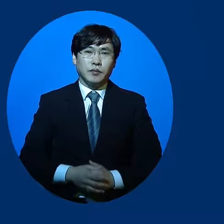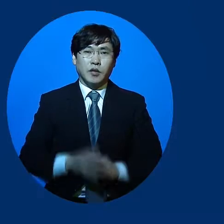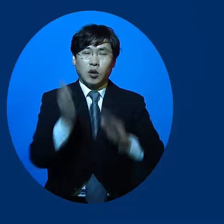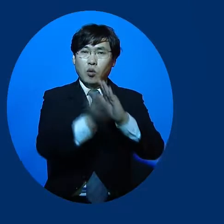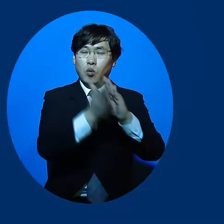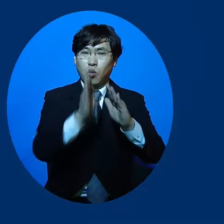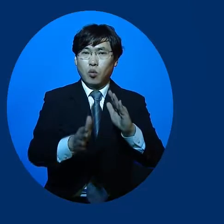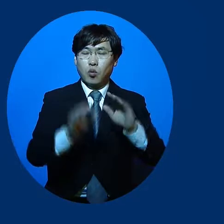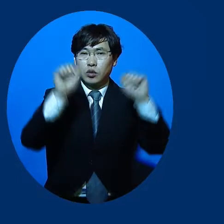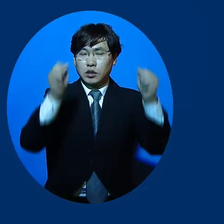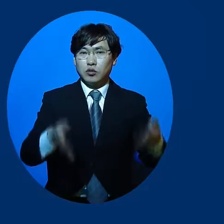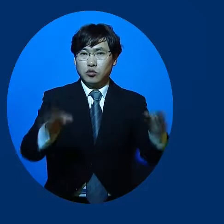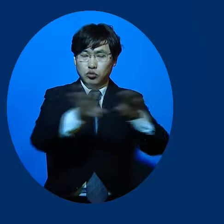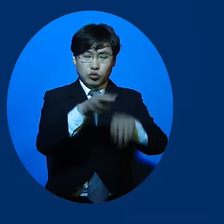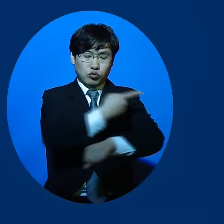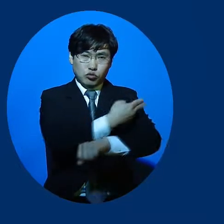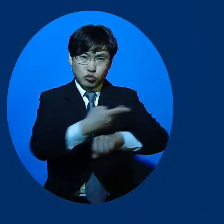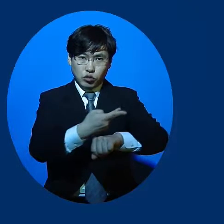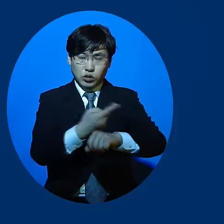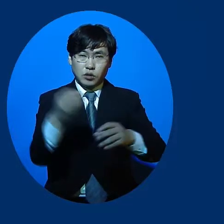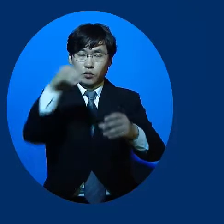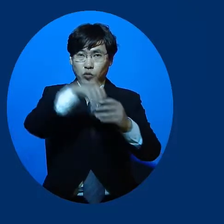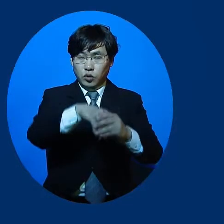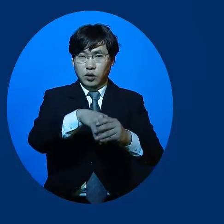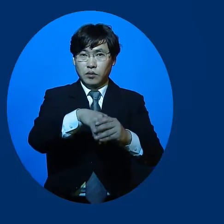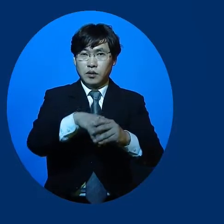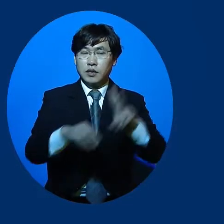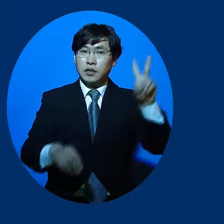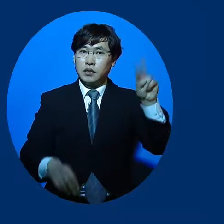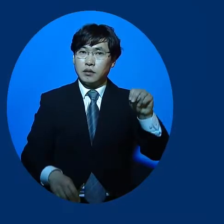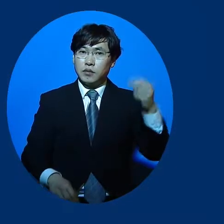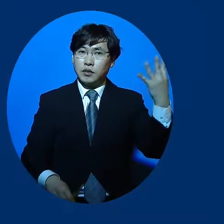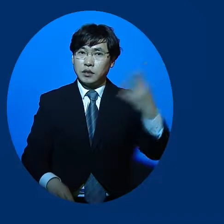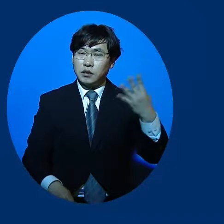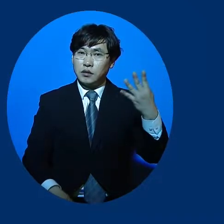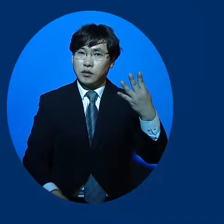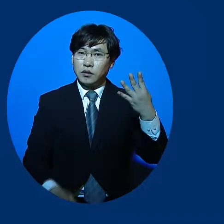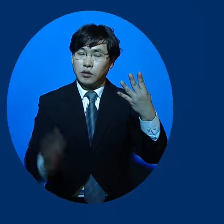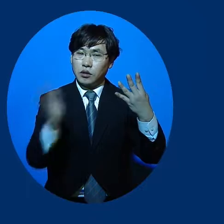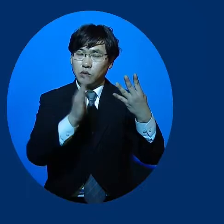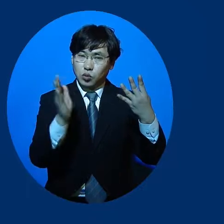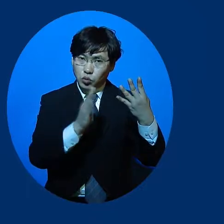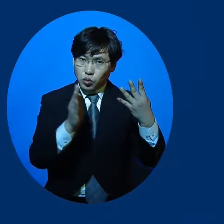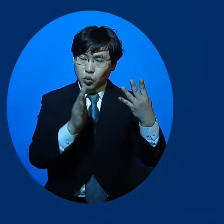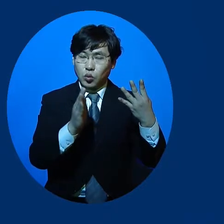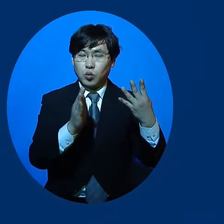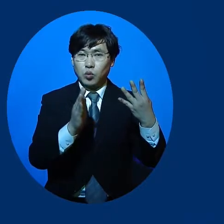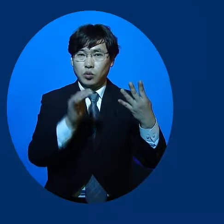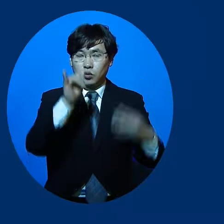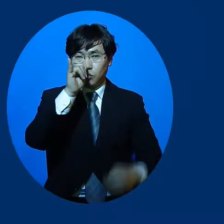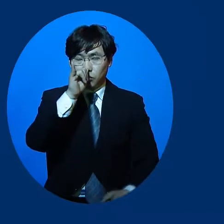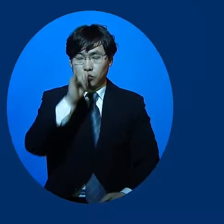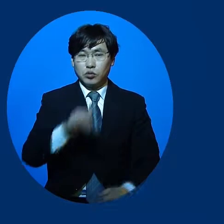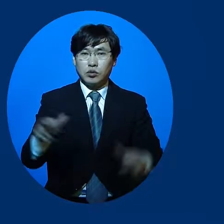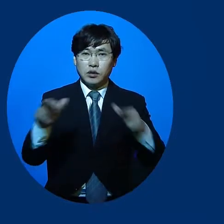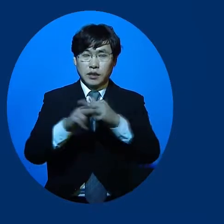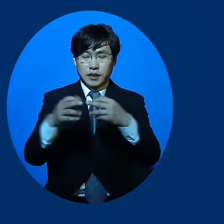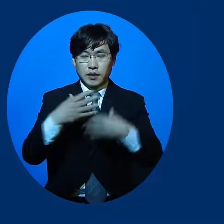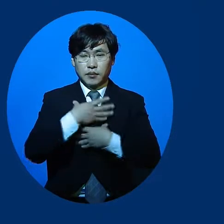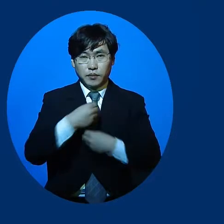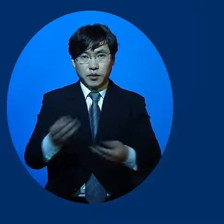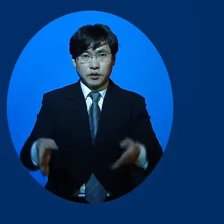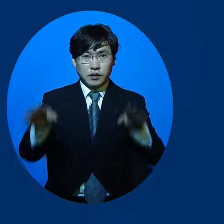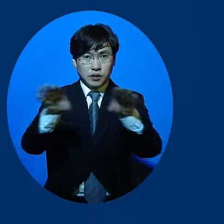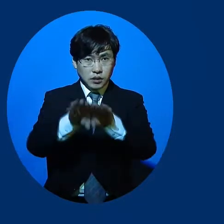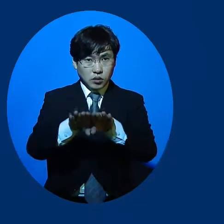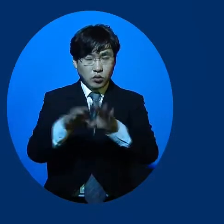공공체육시설은 체육관, 수영장 등을 포함한 2만 4천여 개로 파악되고 있으며 장애인 편의시설